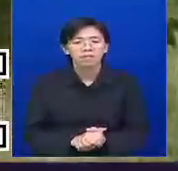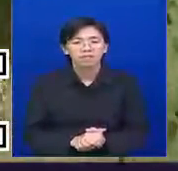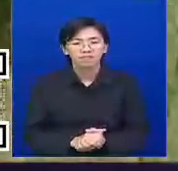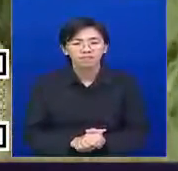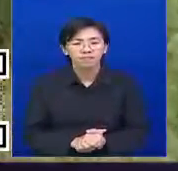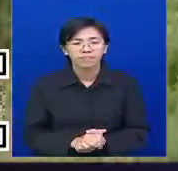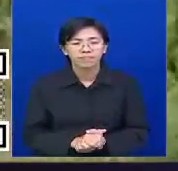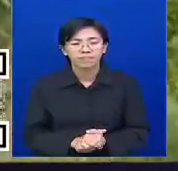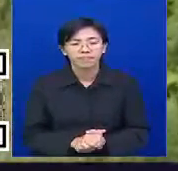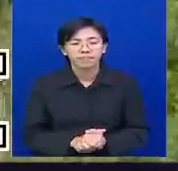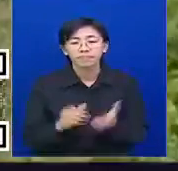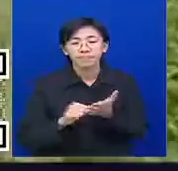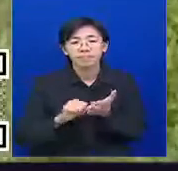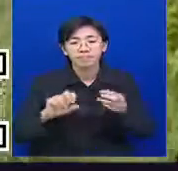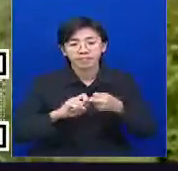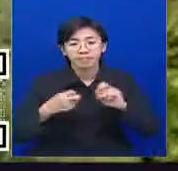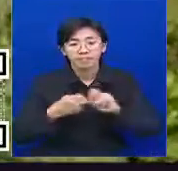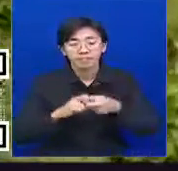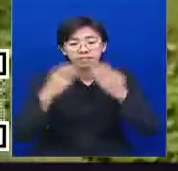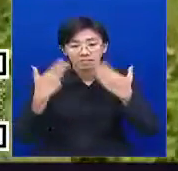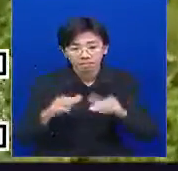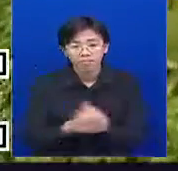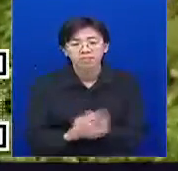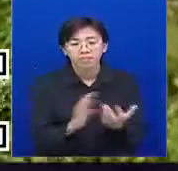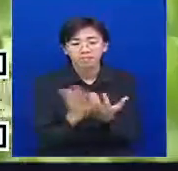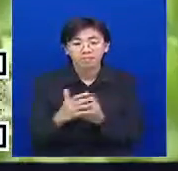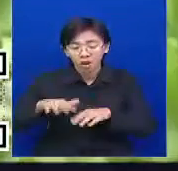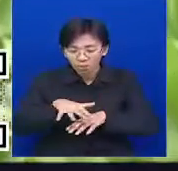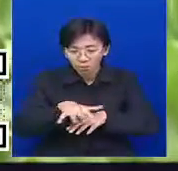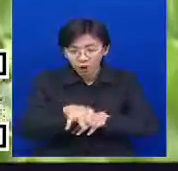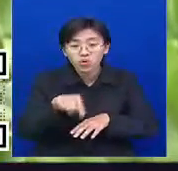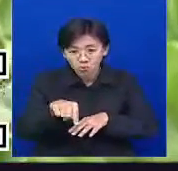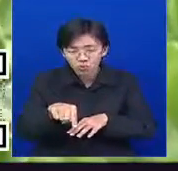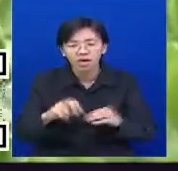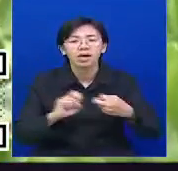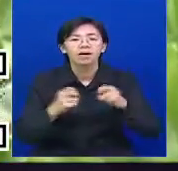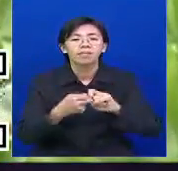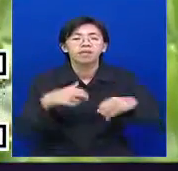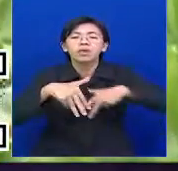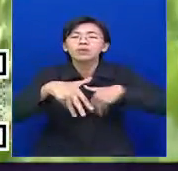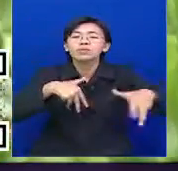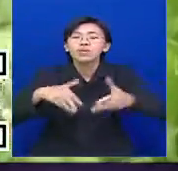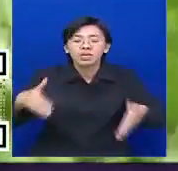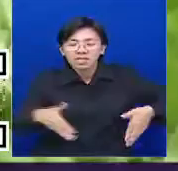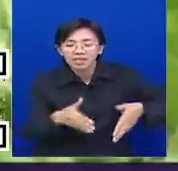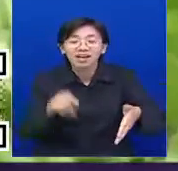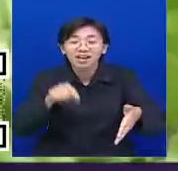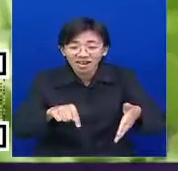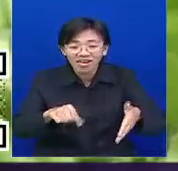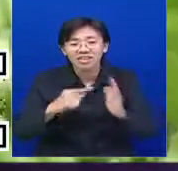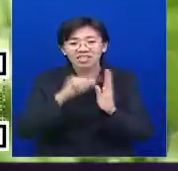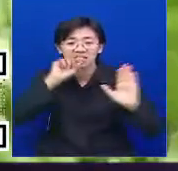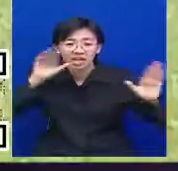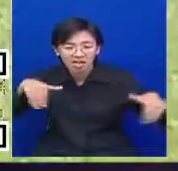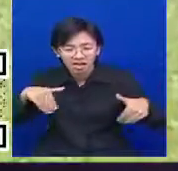แม้ว่าจะได้รับการแก้ปัญหาในเบื้องต้นแต่ผักตบชวาลอยในลำน้ำยังเป็นสิ่งที่ชาวบ้านริมแม่น้ำเจ้าพระยาในจังหวัดชัยนา